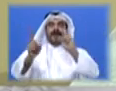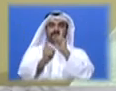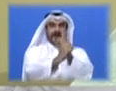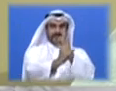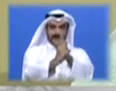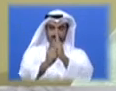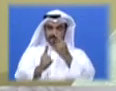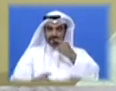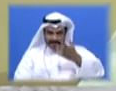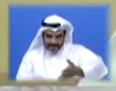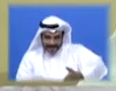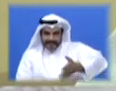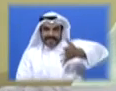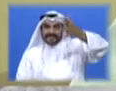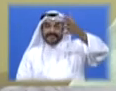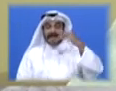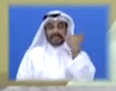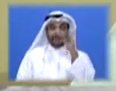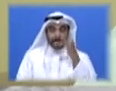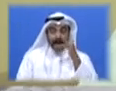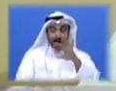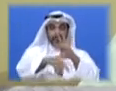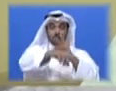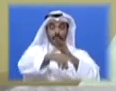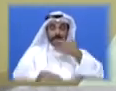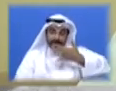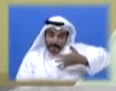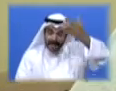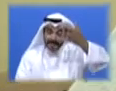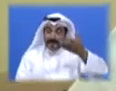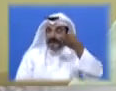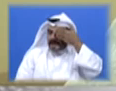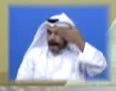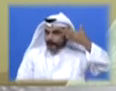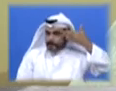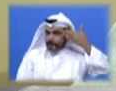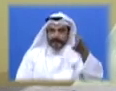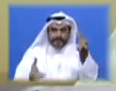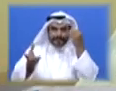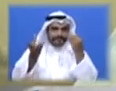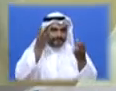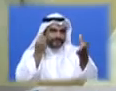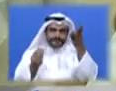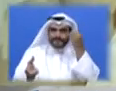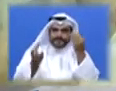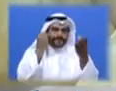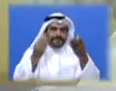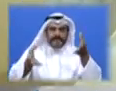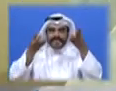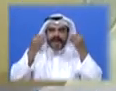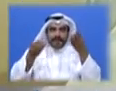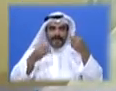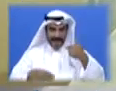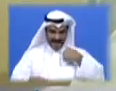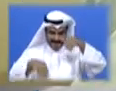قد نكون احنا كبار السن، قد يكون في عندنا شباب اصغر، قد يكون فيها تخصصات مختلفه. انا